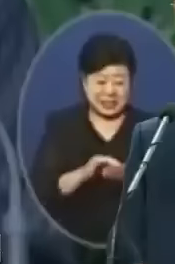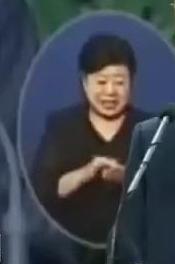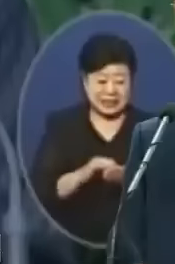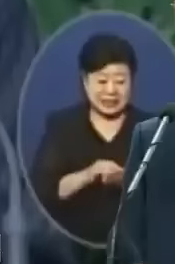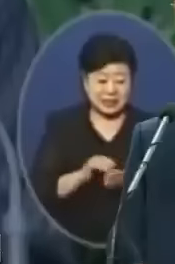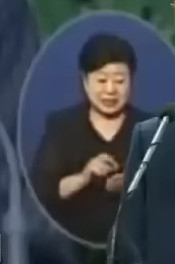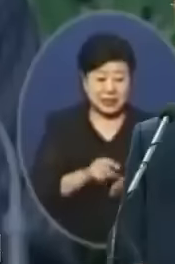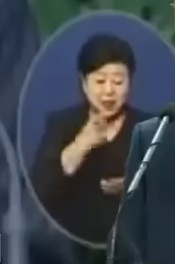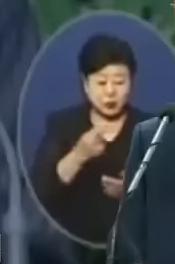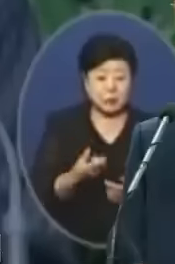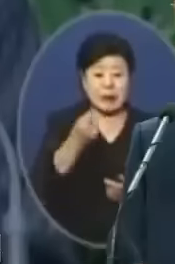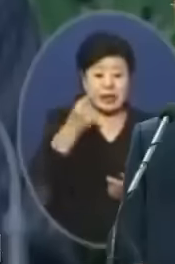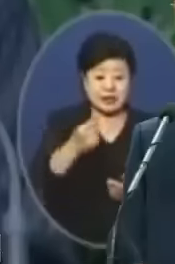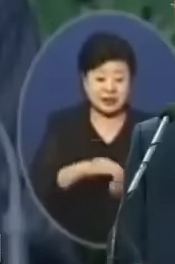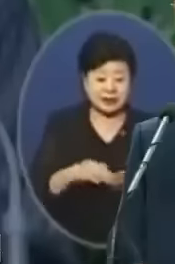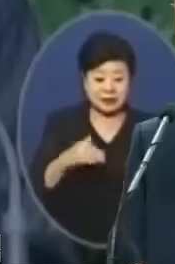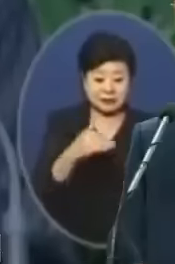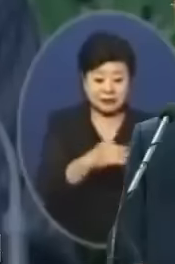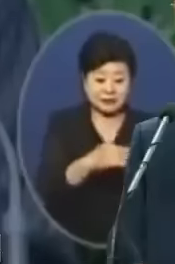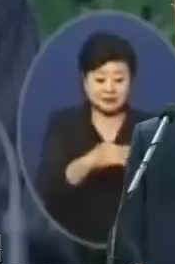없이 순식간에